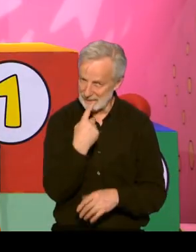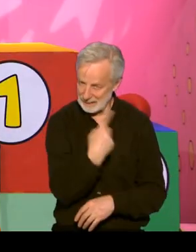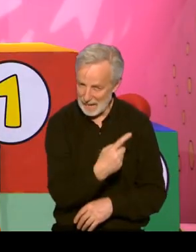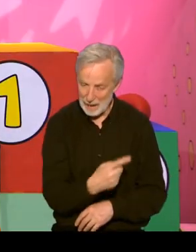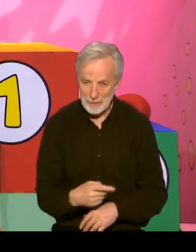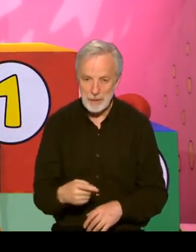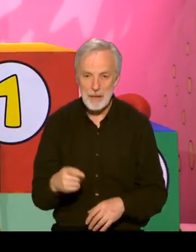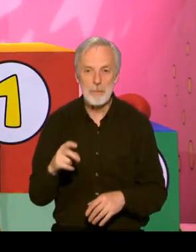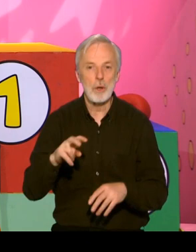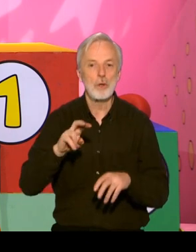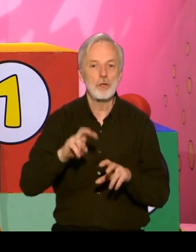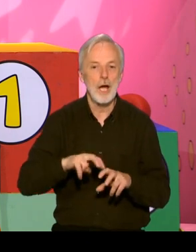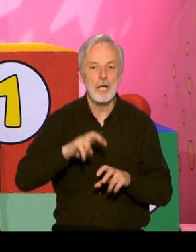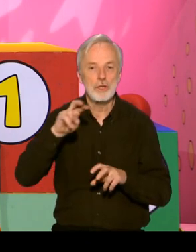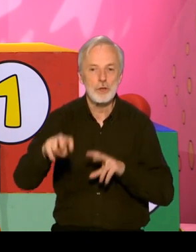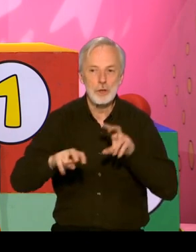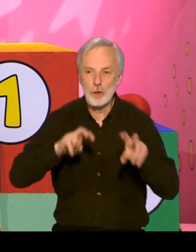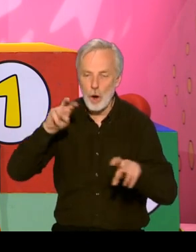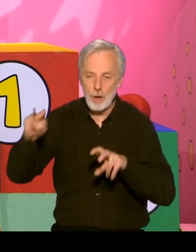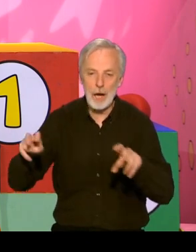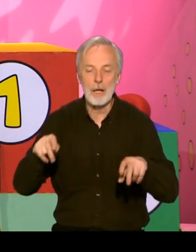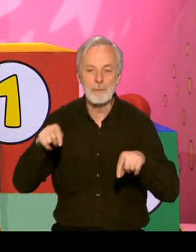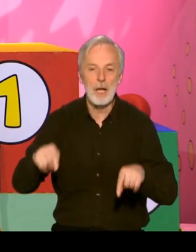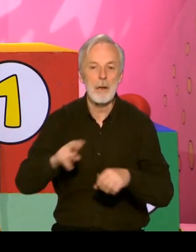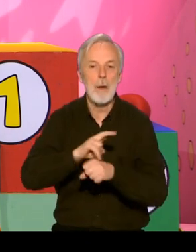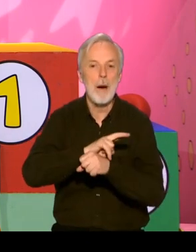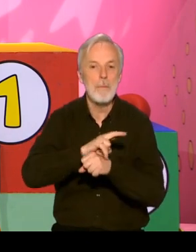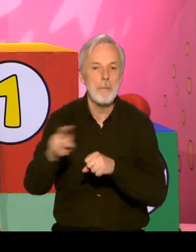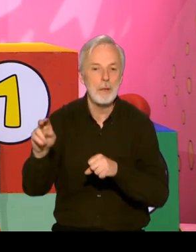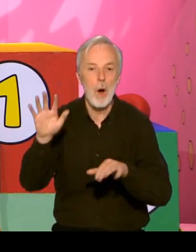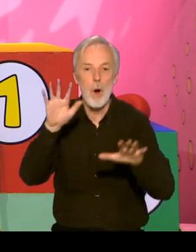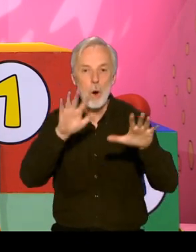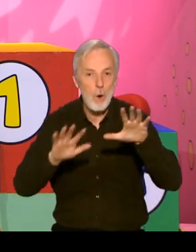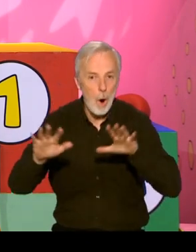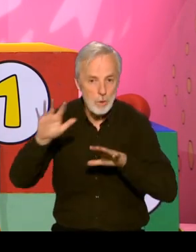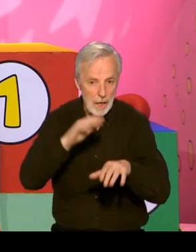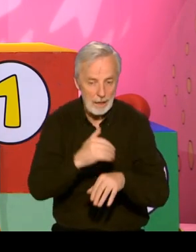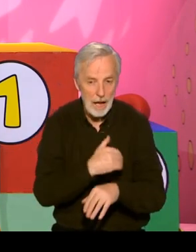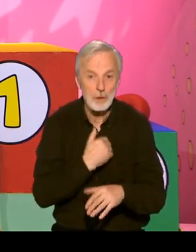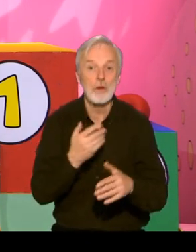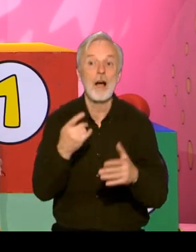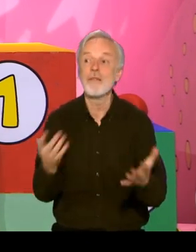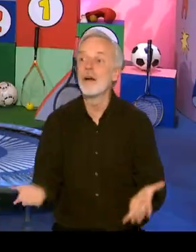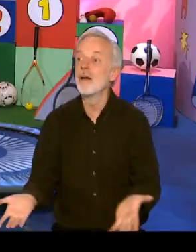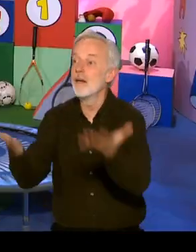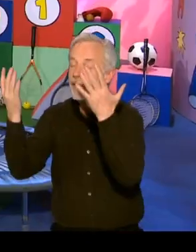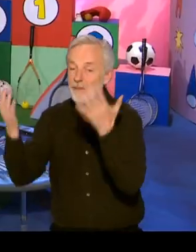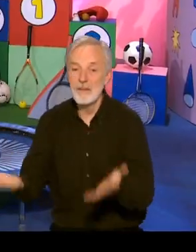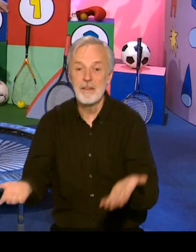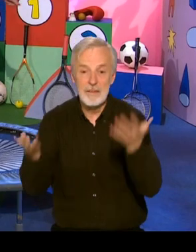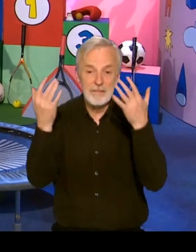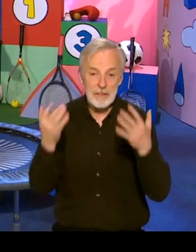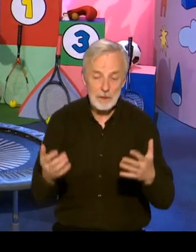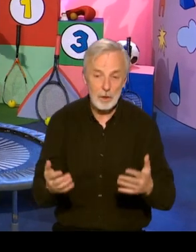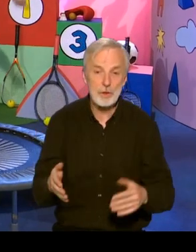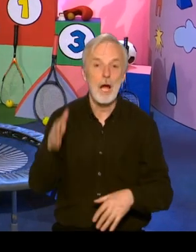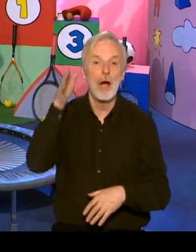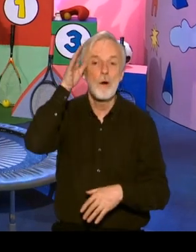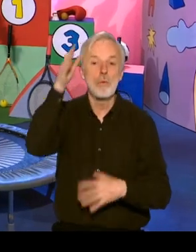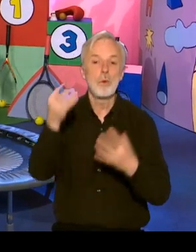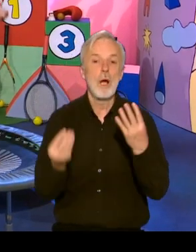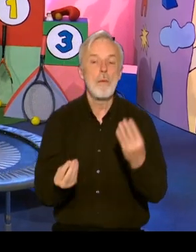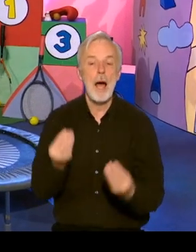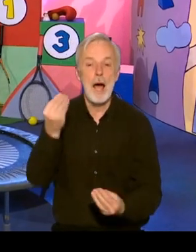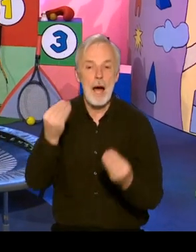skokanů máme plnou kouzelnou školku. Že jo, kluci, holky, vyskočte a zahrajeme si třeba